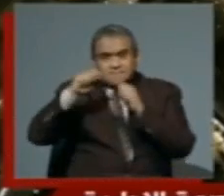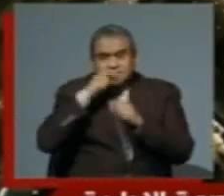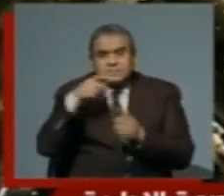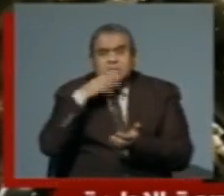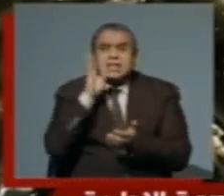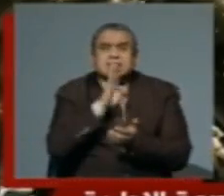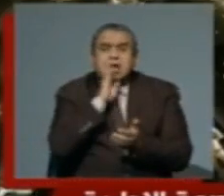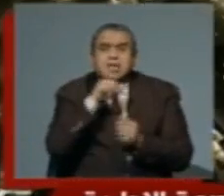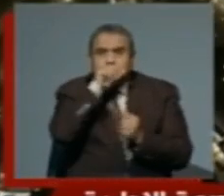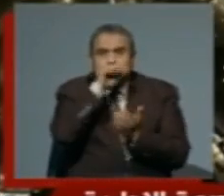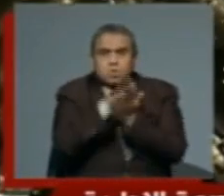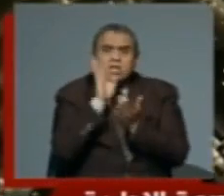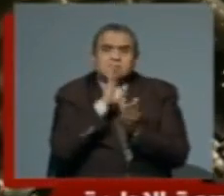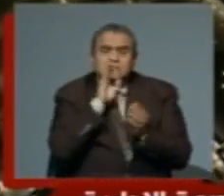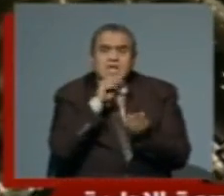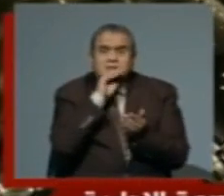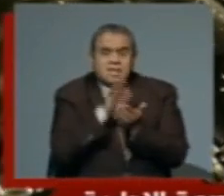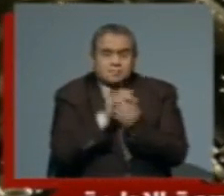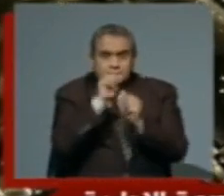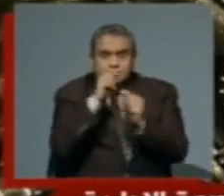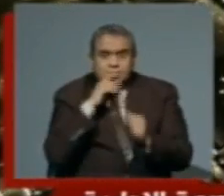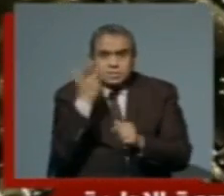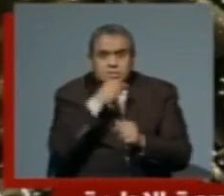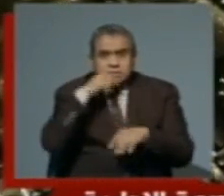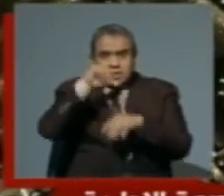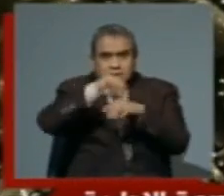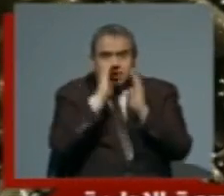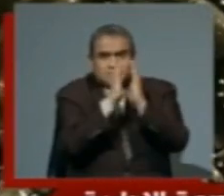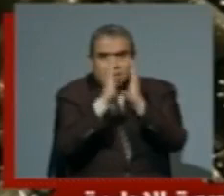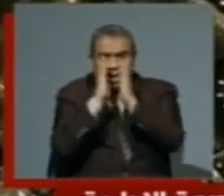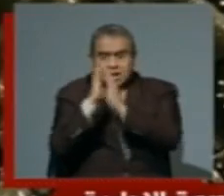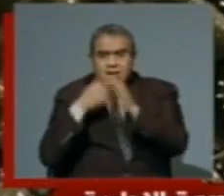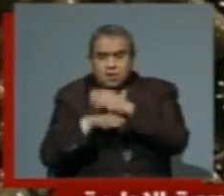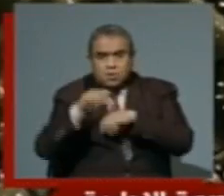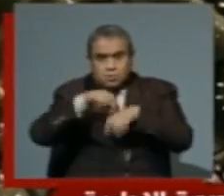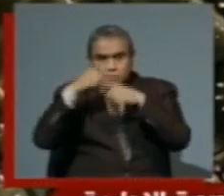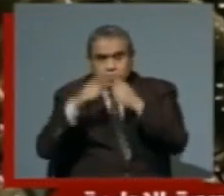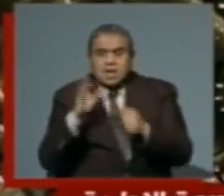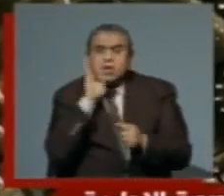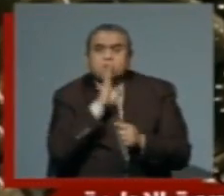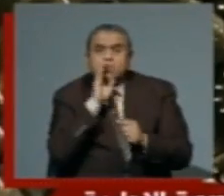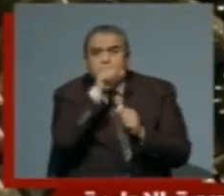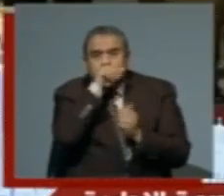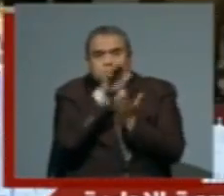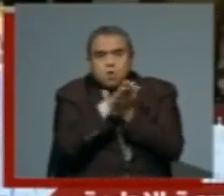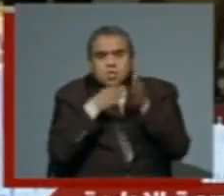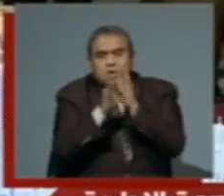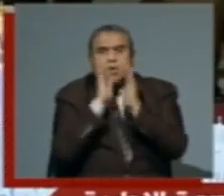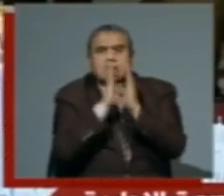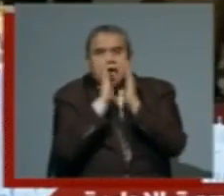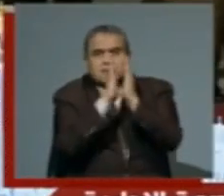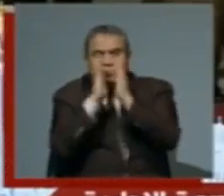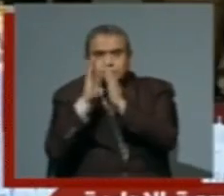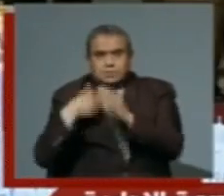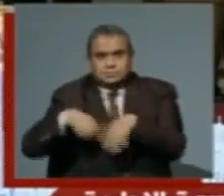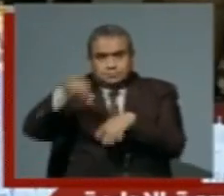30 ريال لكل خاص بجزء من القران الكريم في مناطق